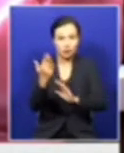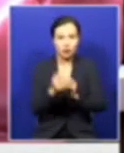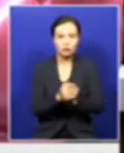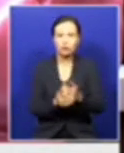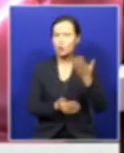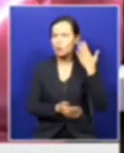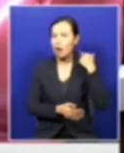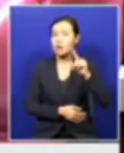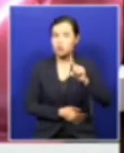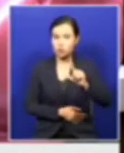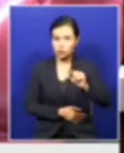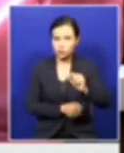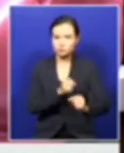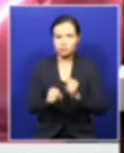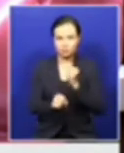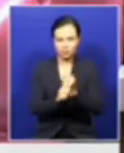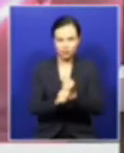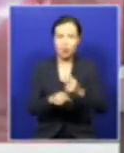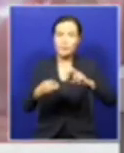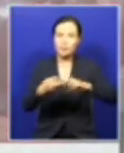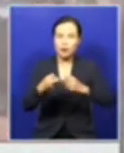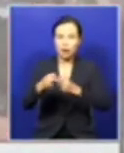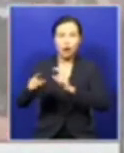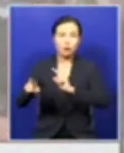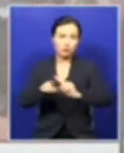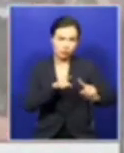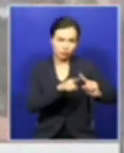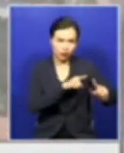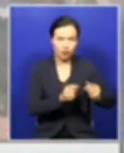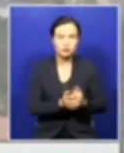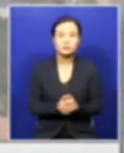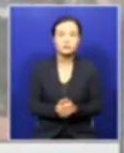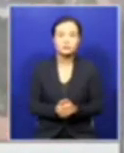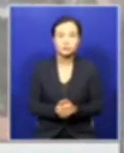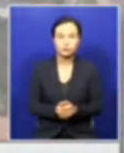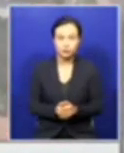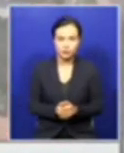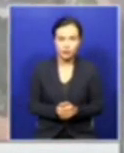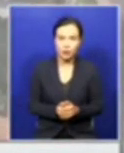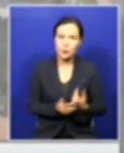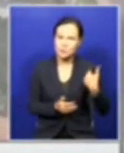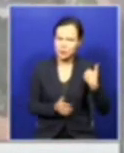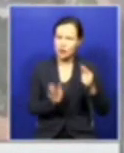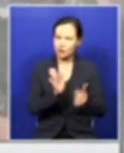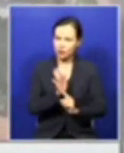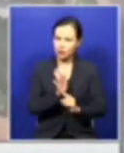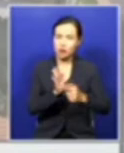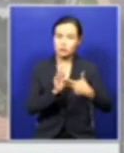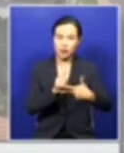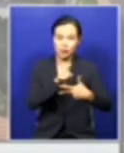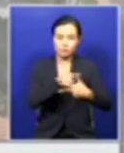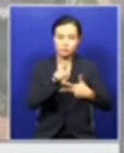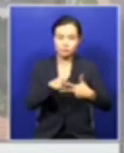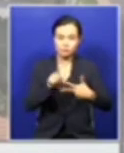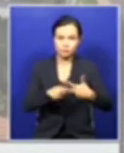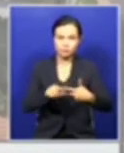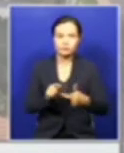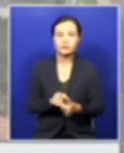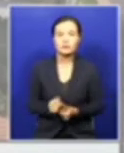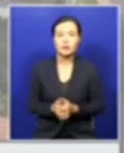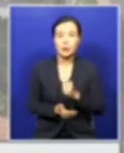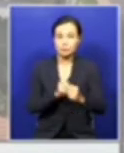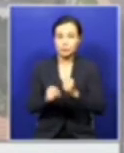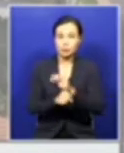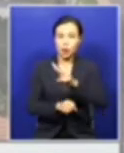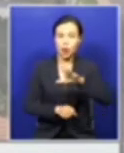เท่านั้นเราเกิดวิกฤตต่างๆขนาดใหญ่ประมาณ3ครั้งปี2545